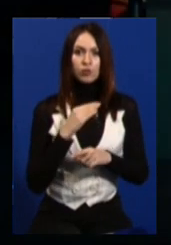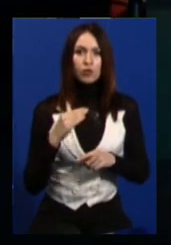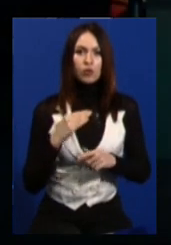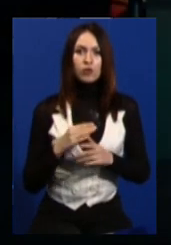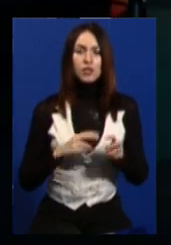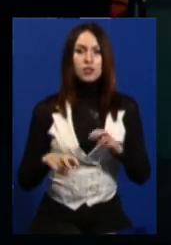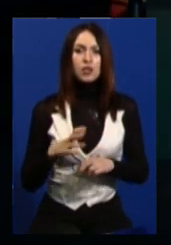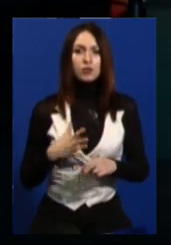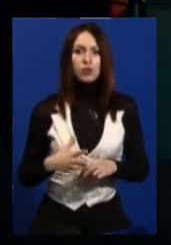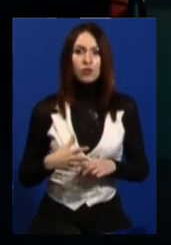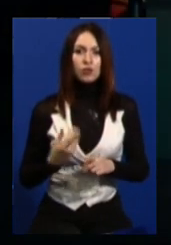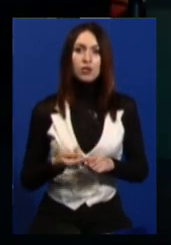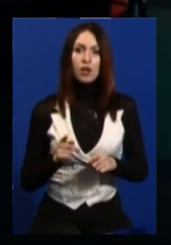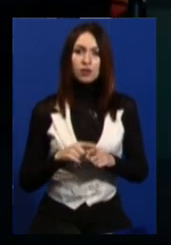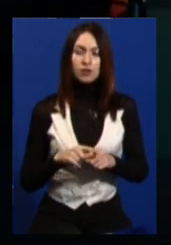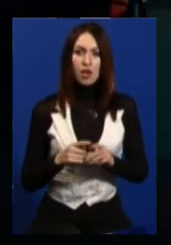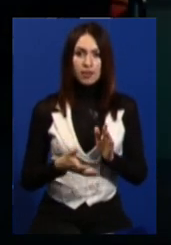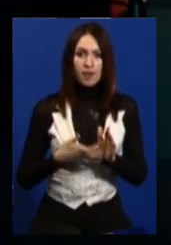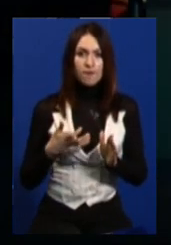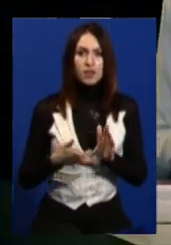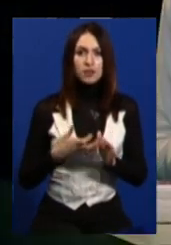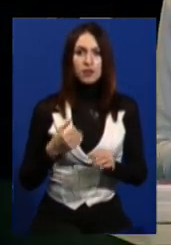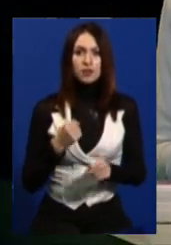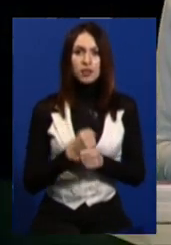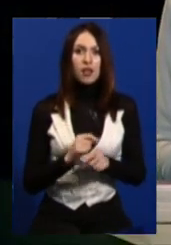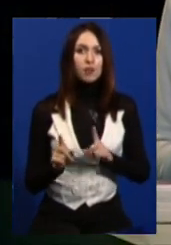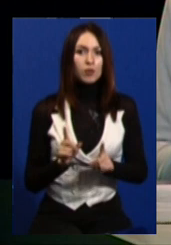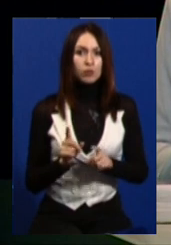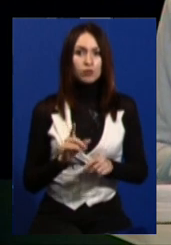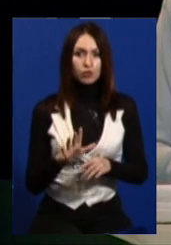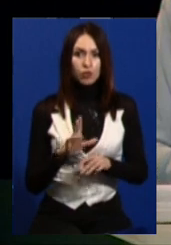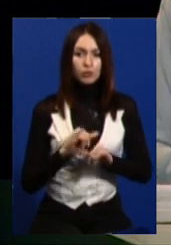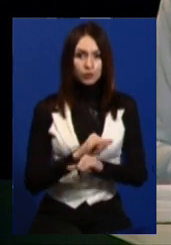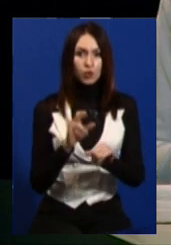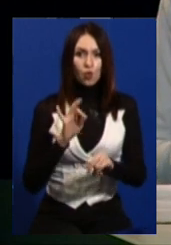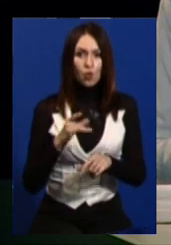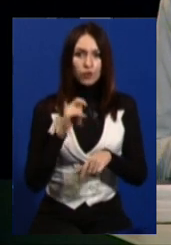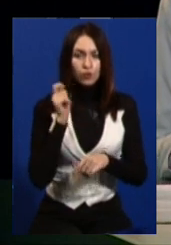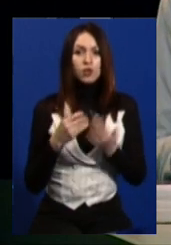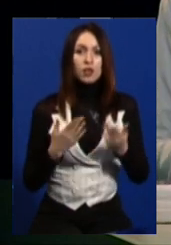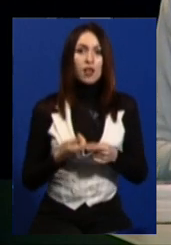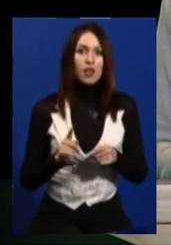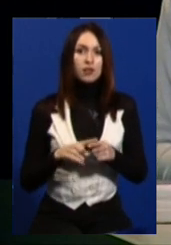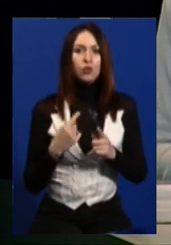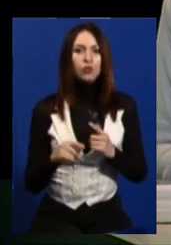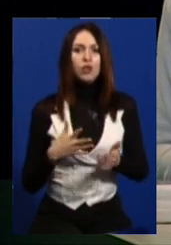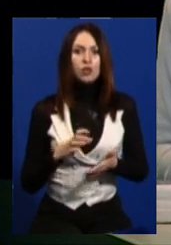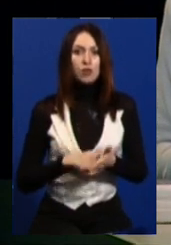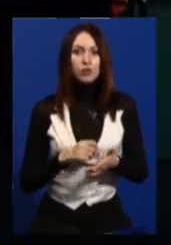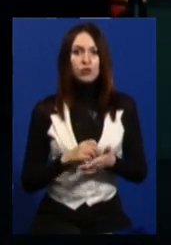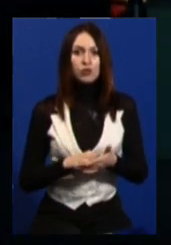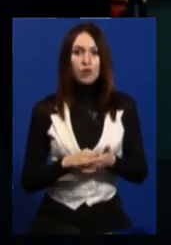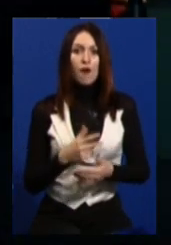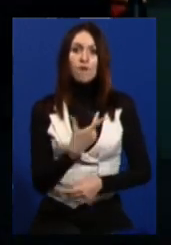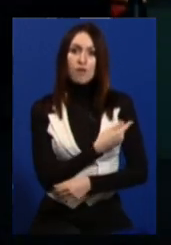придется искать. Це ажіотаж, це дефіцит, створений через те, що спалах кору в Україні, чи це якісь інші причини? Ну,